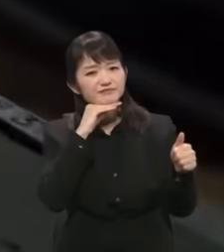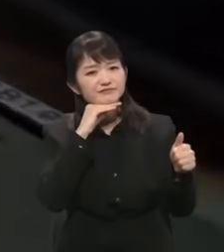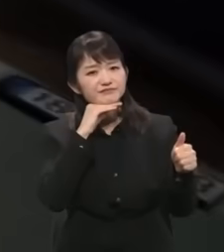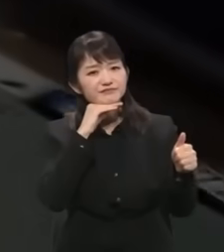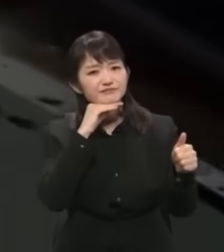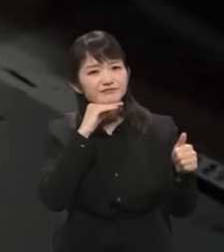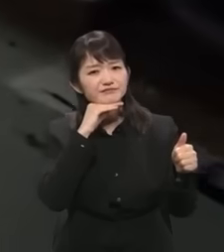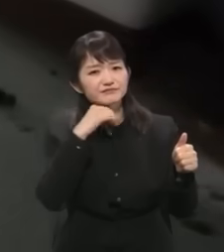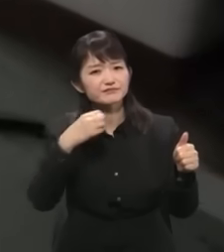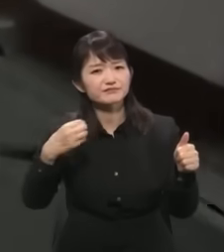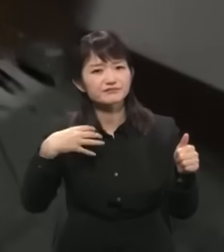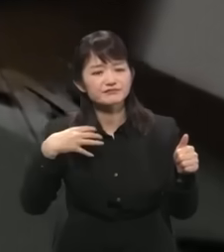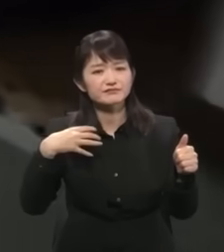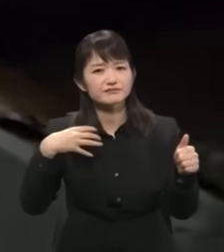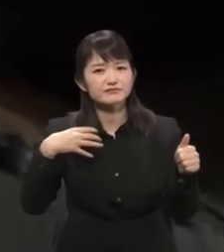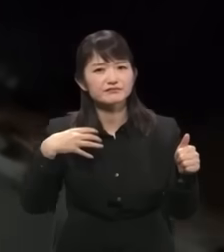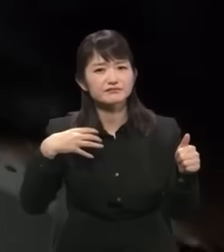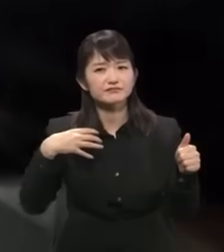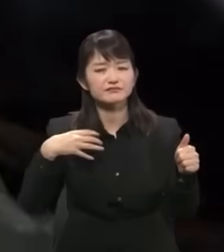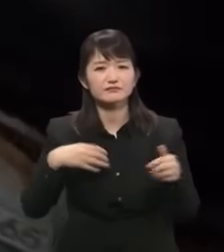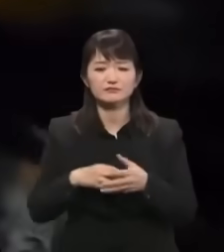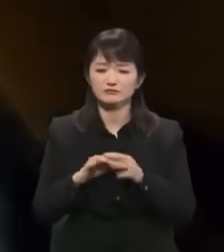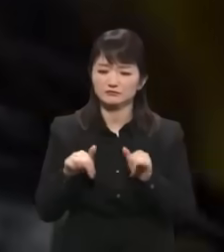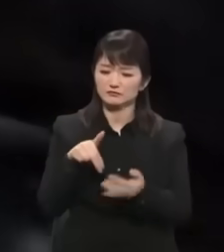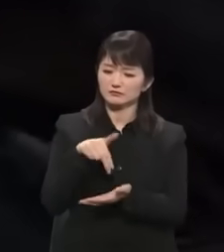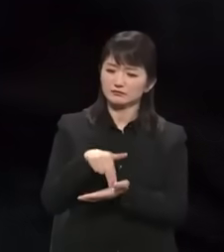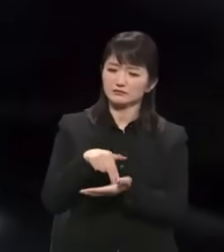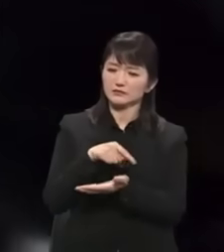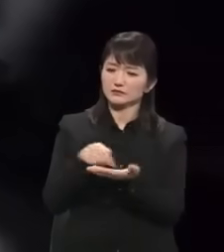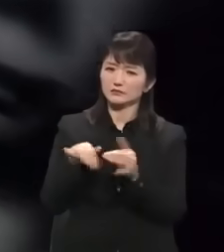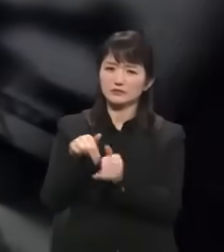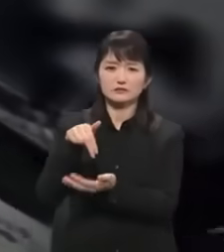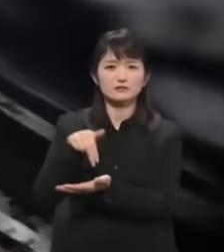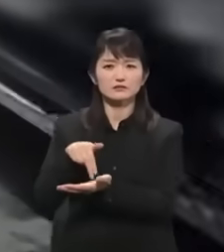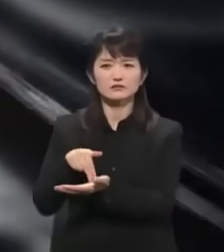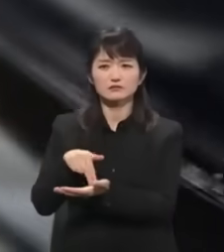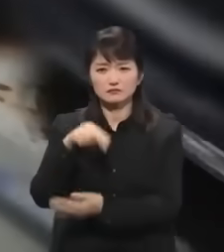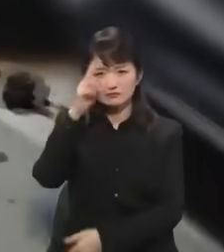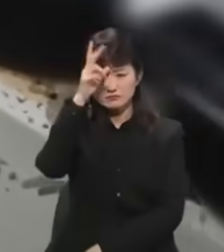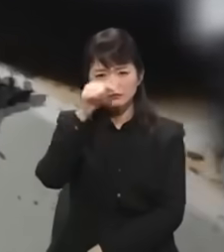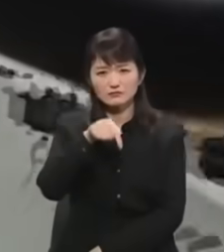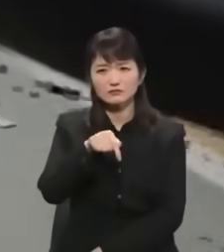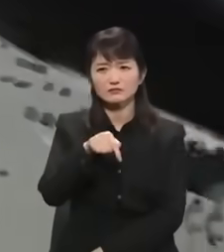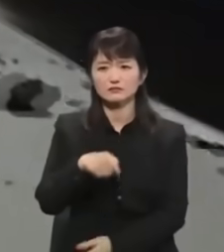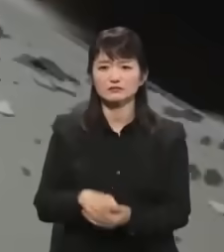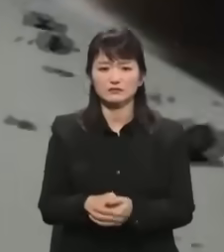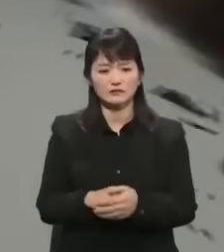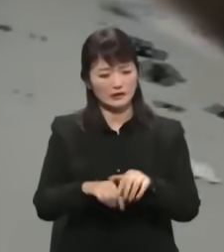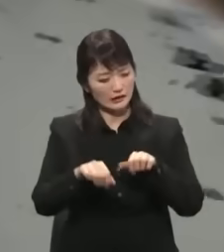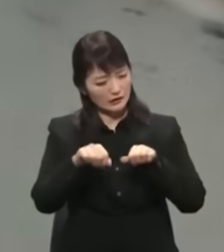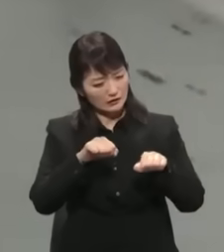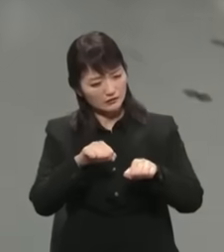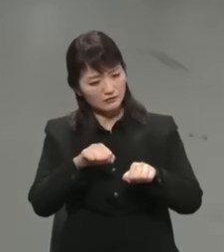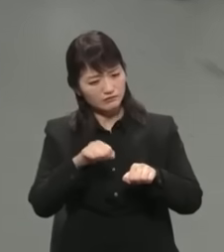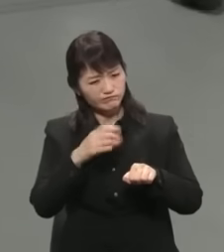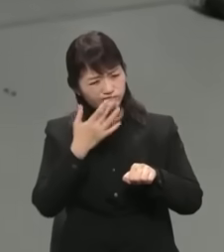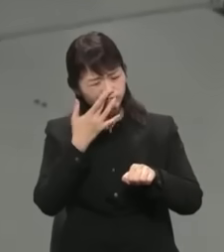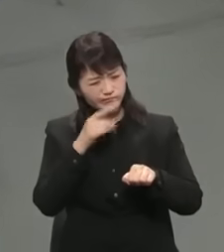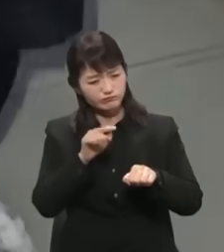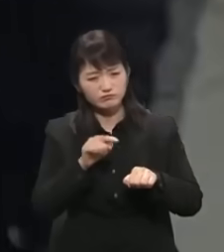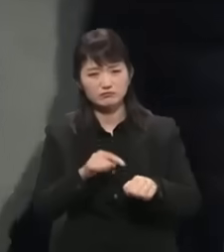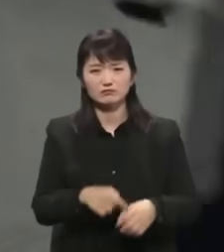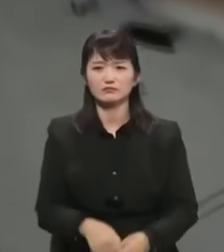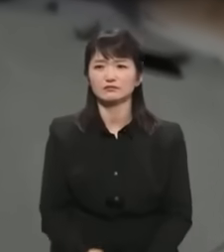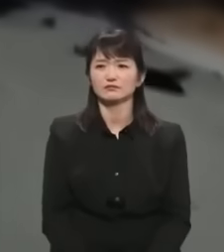것은 사실은 조금 어 국민들 입장에서 특히 피해자들 입장에서는 경찰의 그 처치가 어 이해가 좀 되지 않을 것